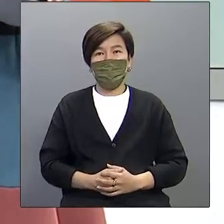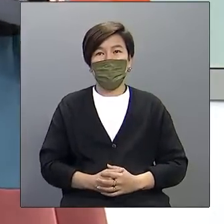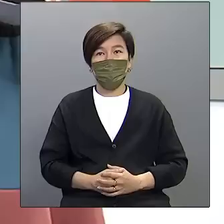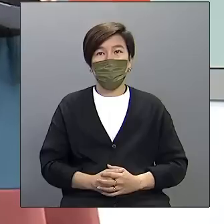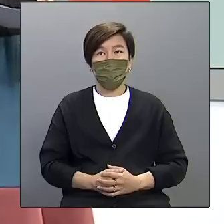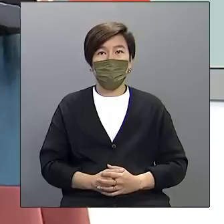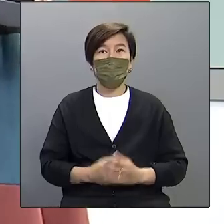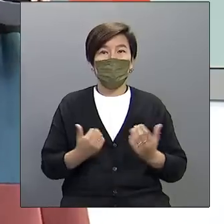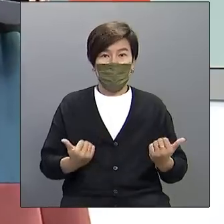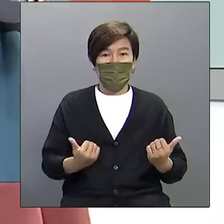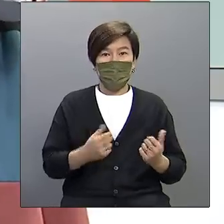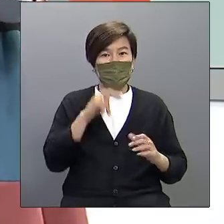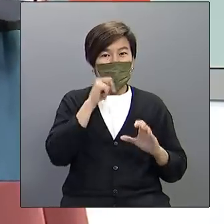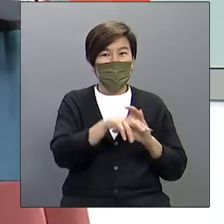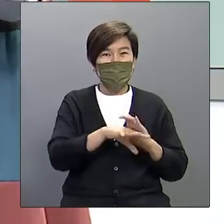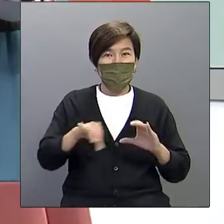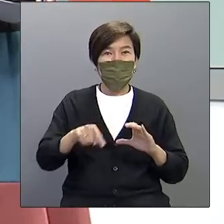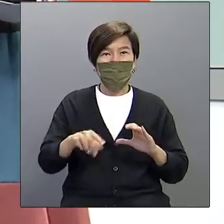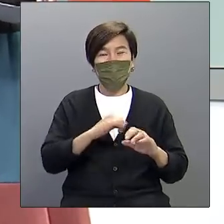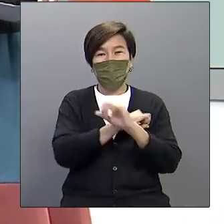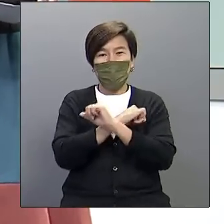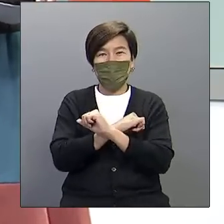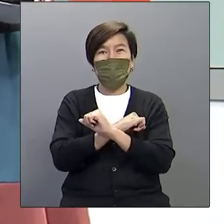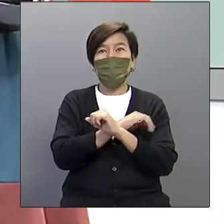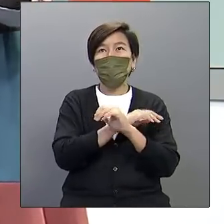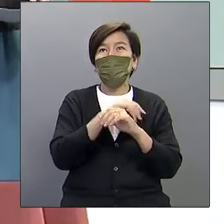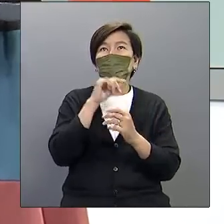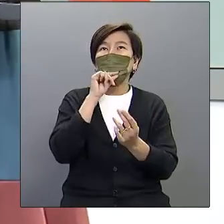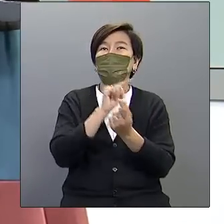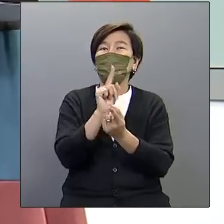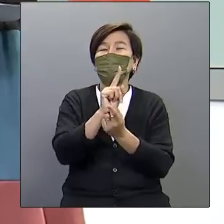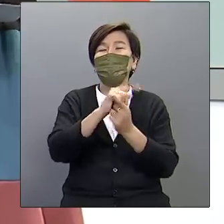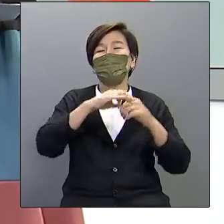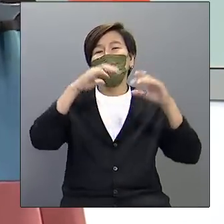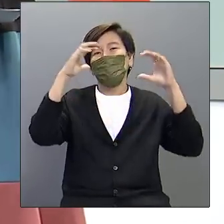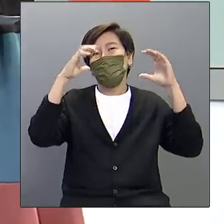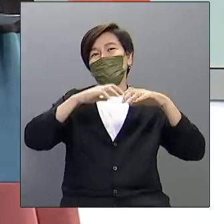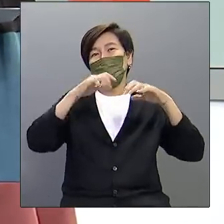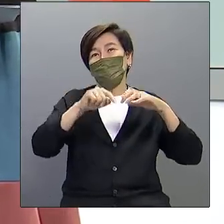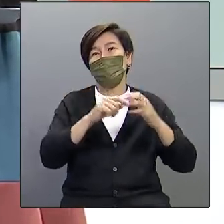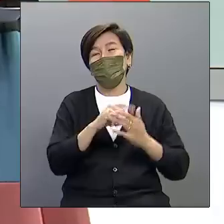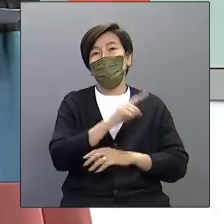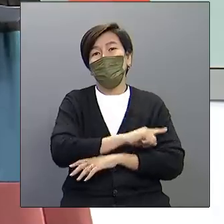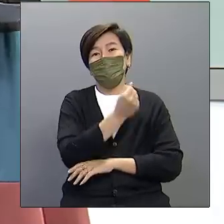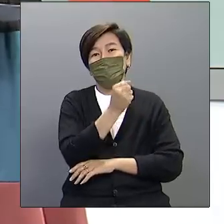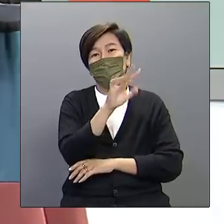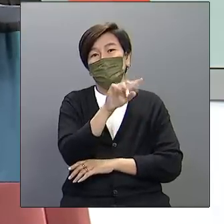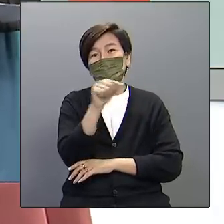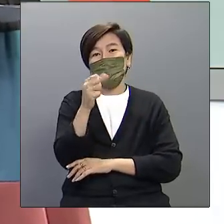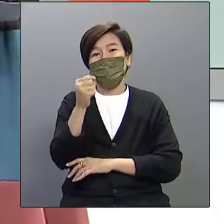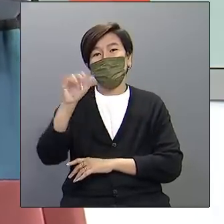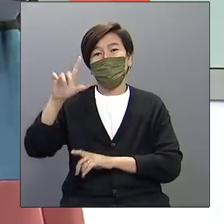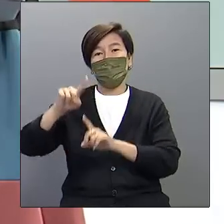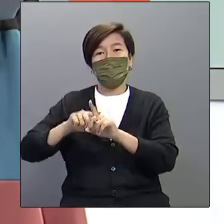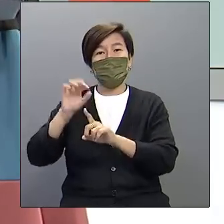ระหวางที่เราระบายน้ำวันนี้ อาจะต้องเตรีพร้มรับมอกับฝนอีกเพราะว่าในช่งของวันที่ 14 และ 15 กันย